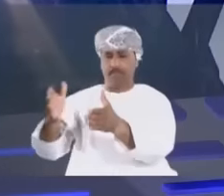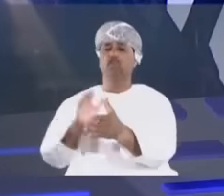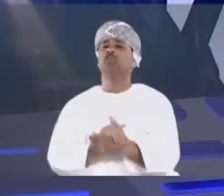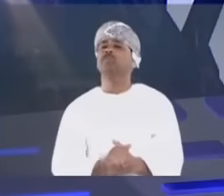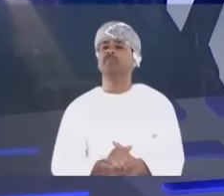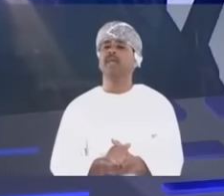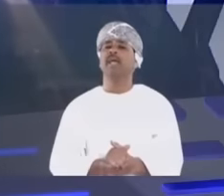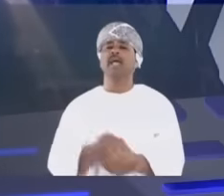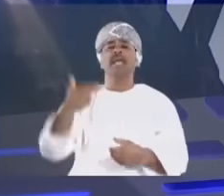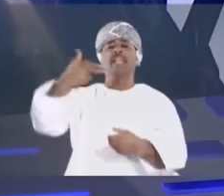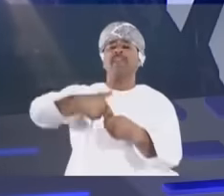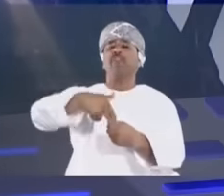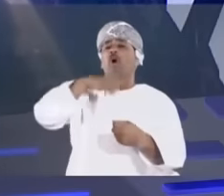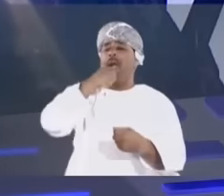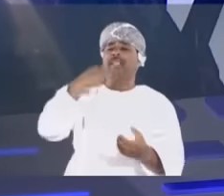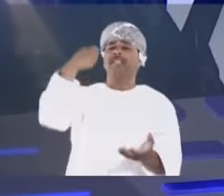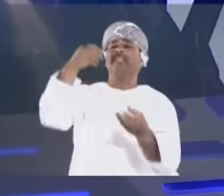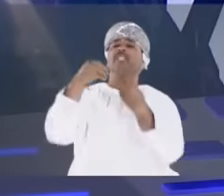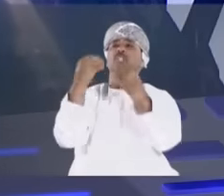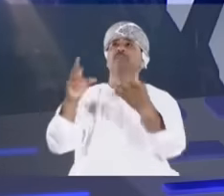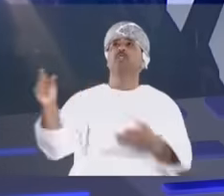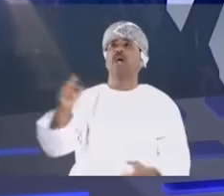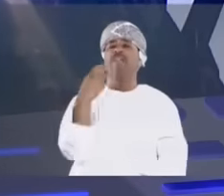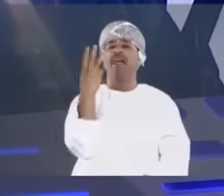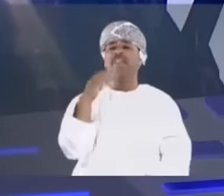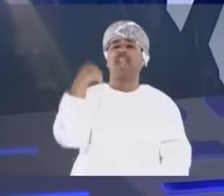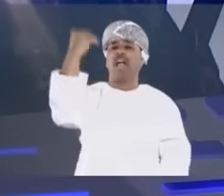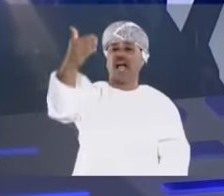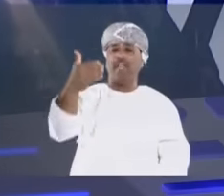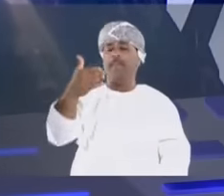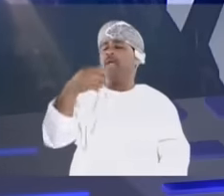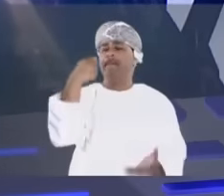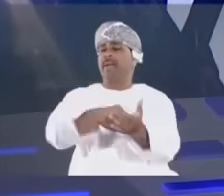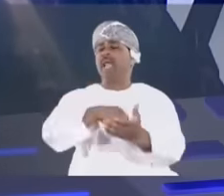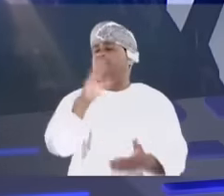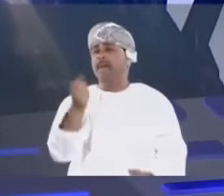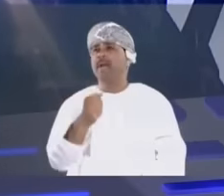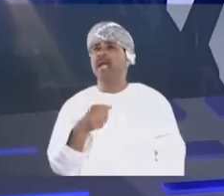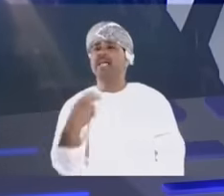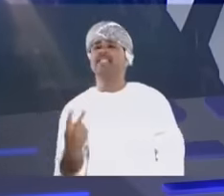بلغ سعر نفط عمان تسليم شهر مارس القادم